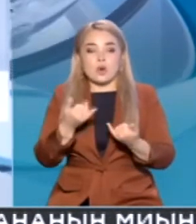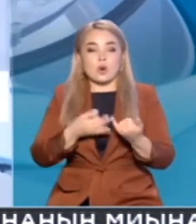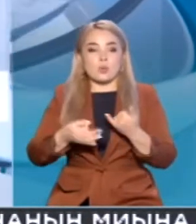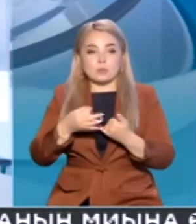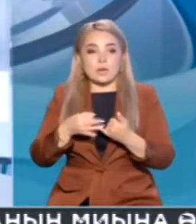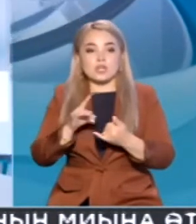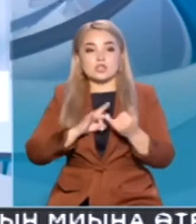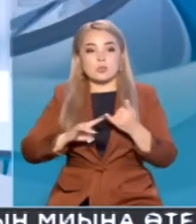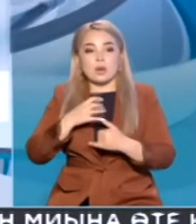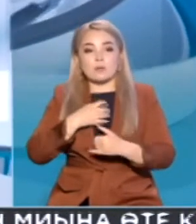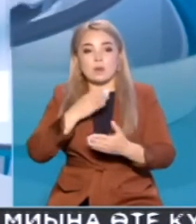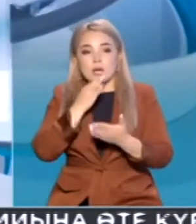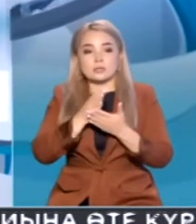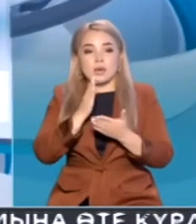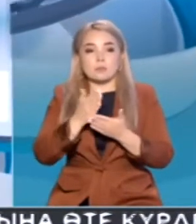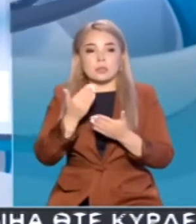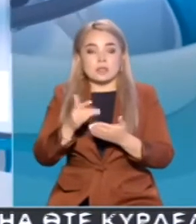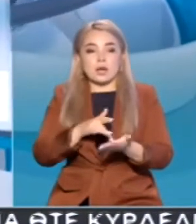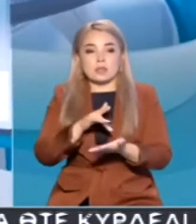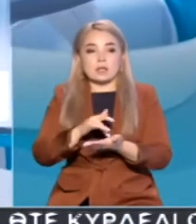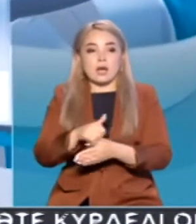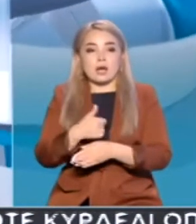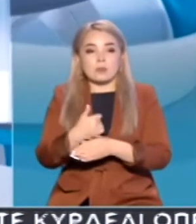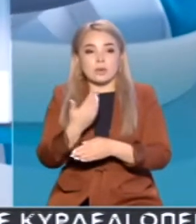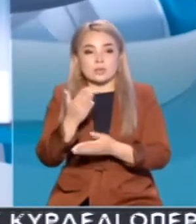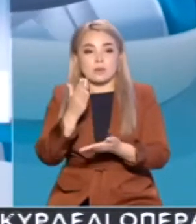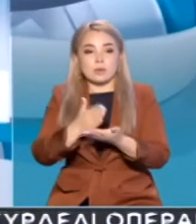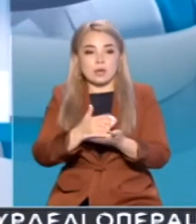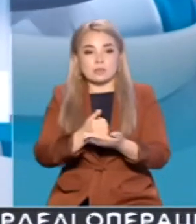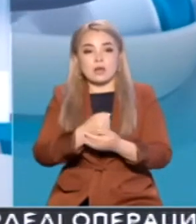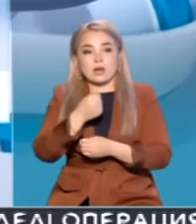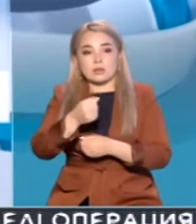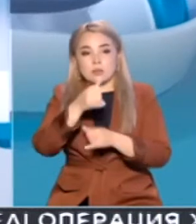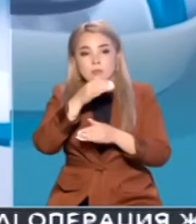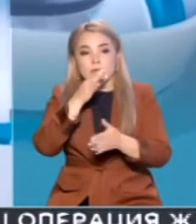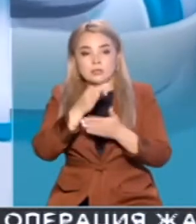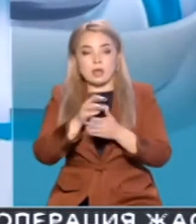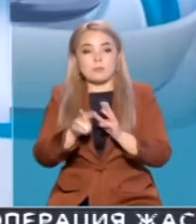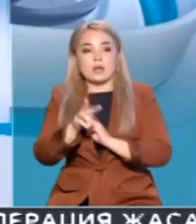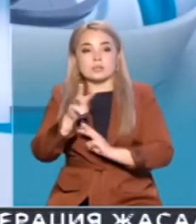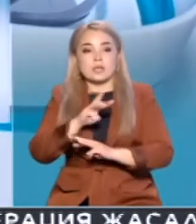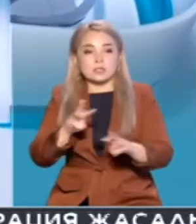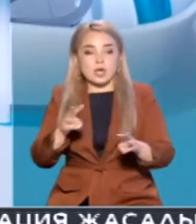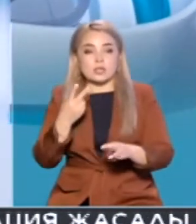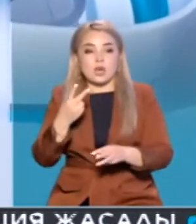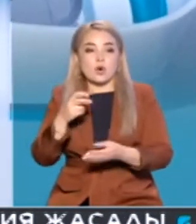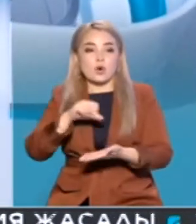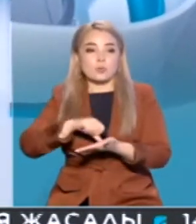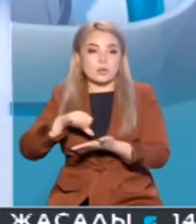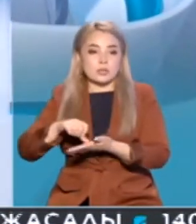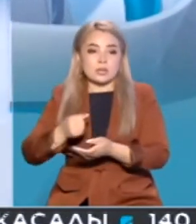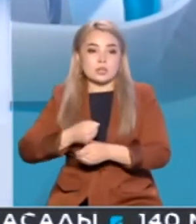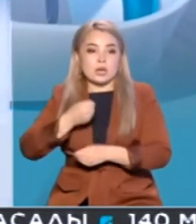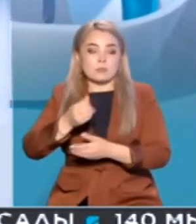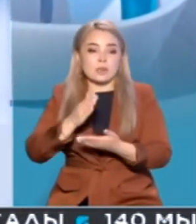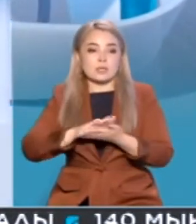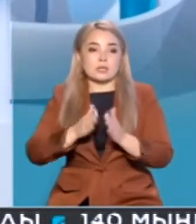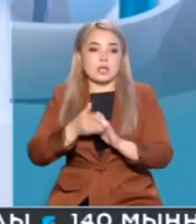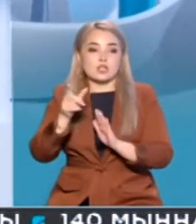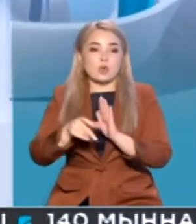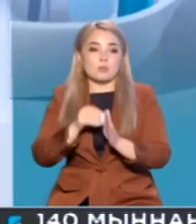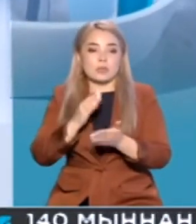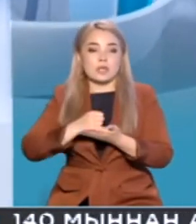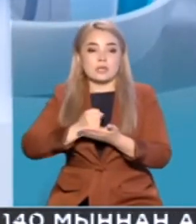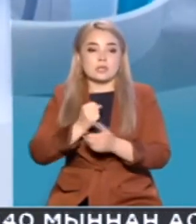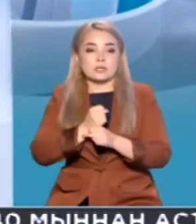және республикалық маңыздағы қалалар әкімдерін тікелей тағайындай алмайды. Мәслихатқа кемінде екі үміткер ұсынып, депутаттардың келісімімен ғана